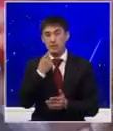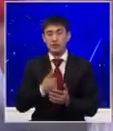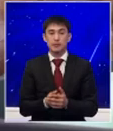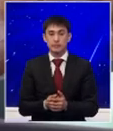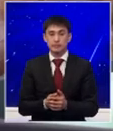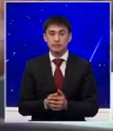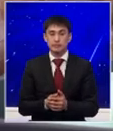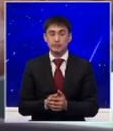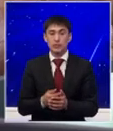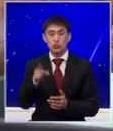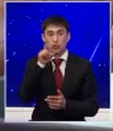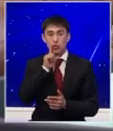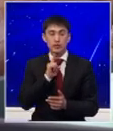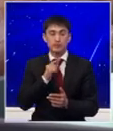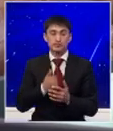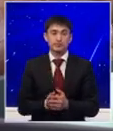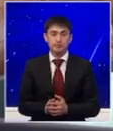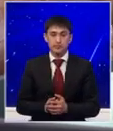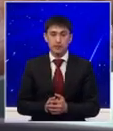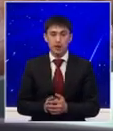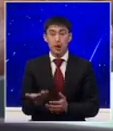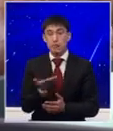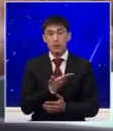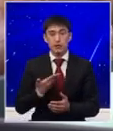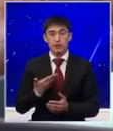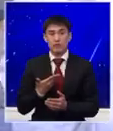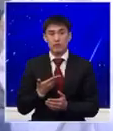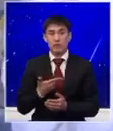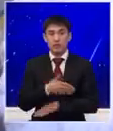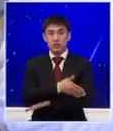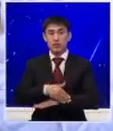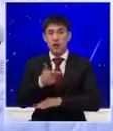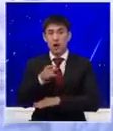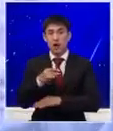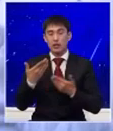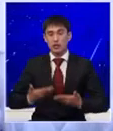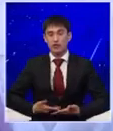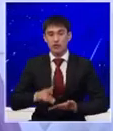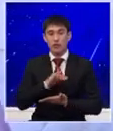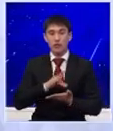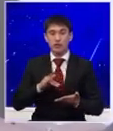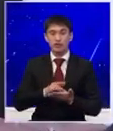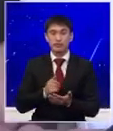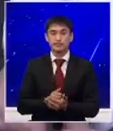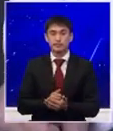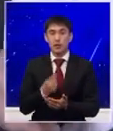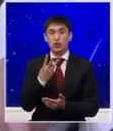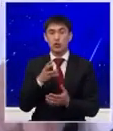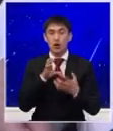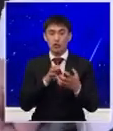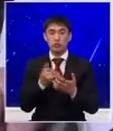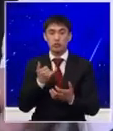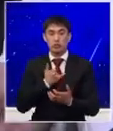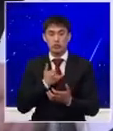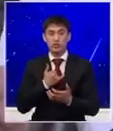недалеко, удобно. А мы вот здесь по Гагарина живем, в городе. Тройка ходит у нас,